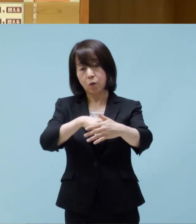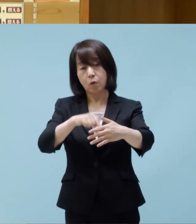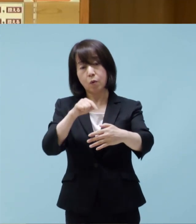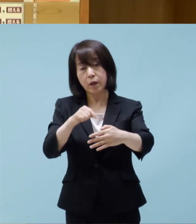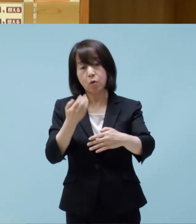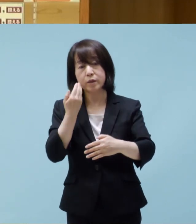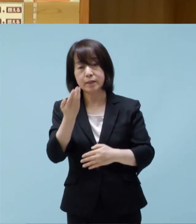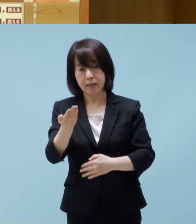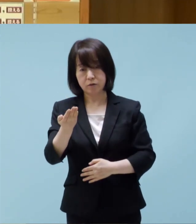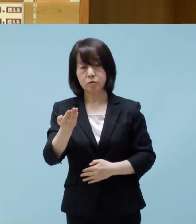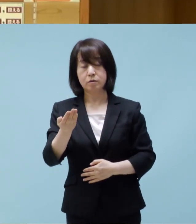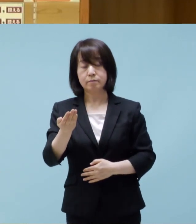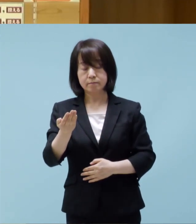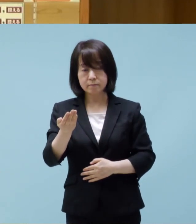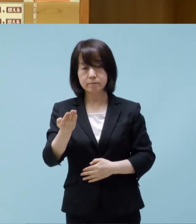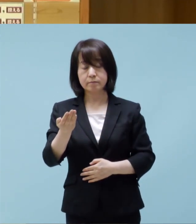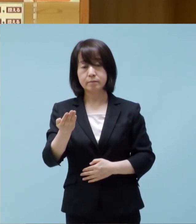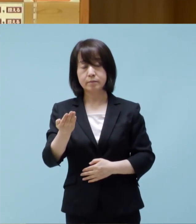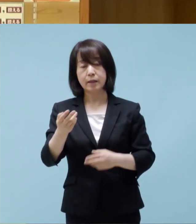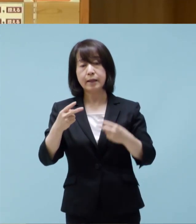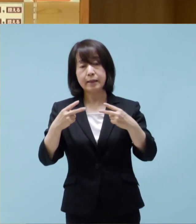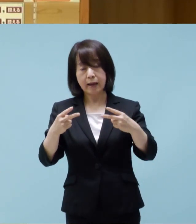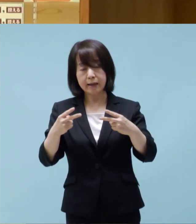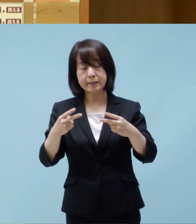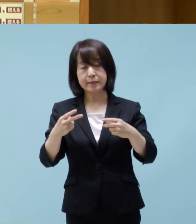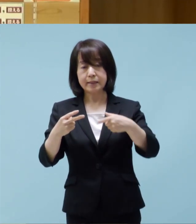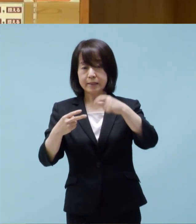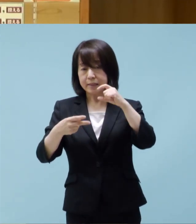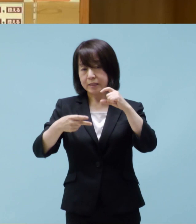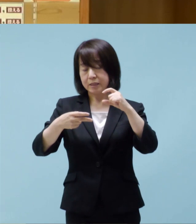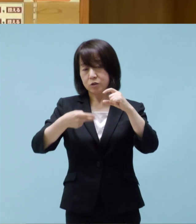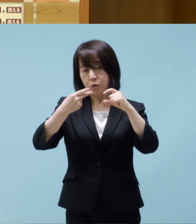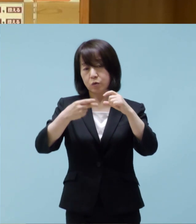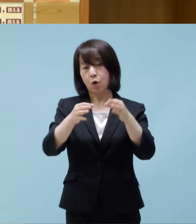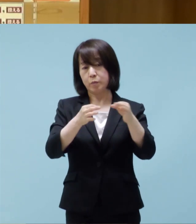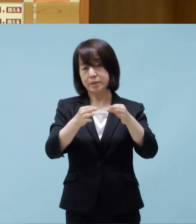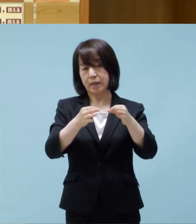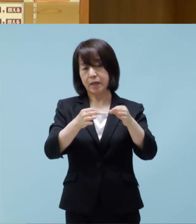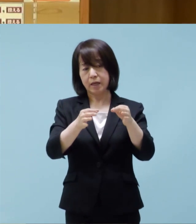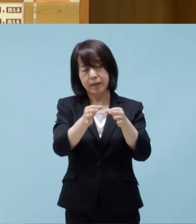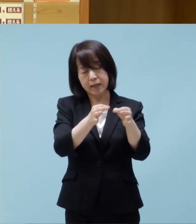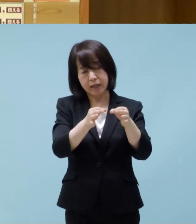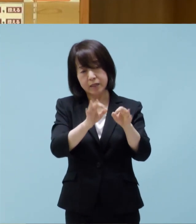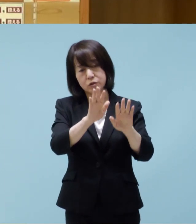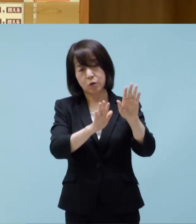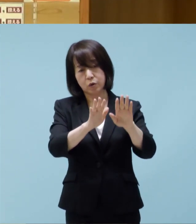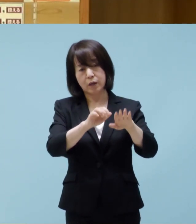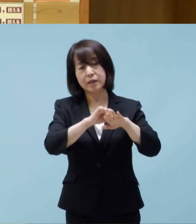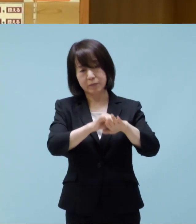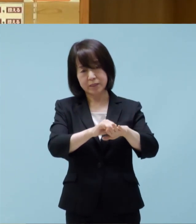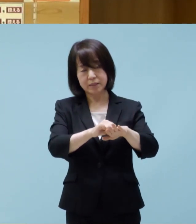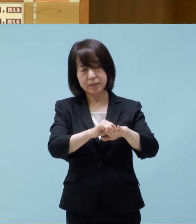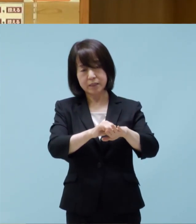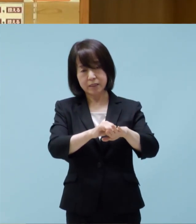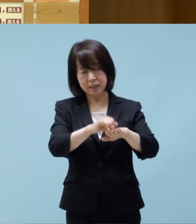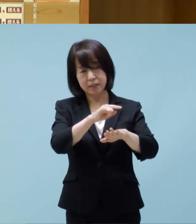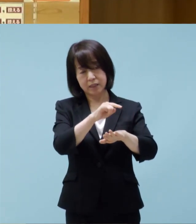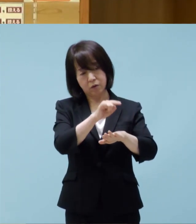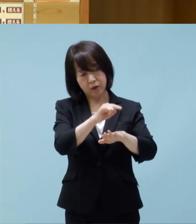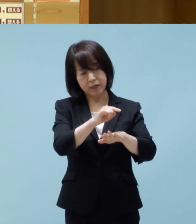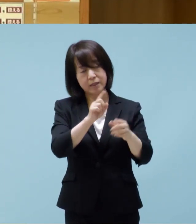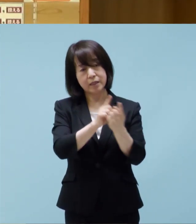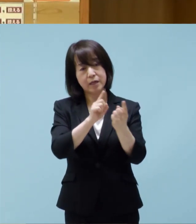要はやはり飲食店の厳しい経営状況っていうに対するこう札幌市側の配慮っていうのが、気持ちとしては強かったってことで